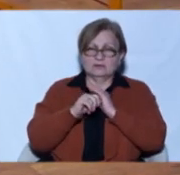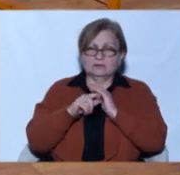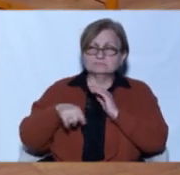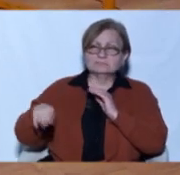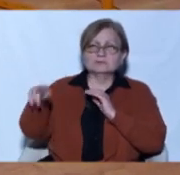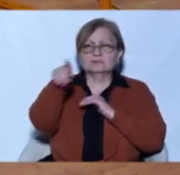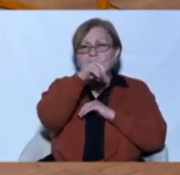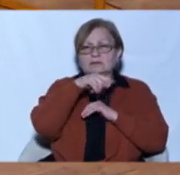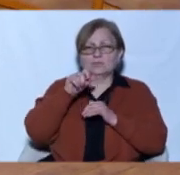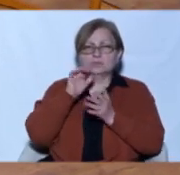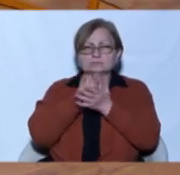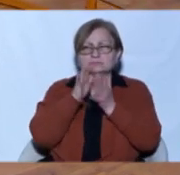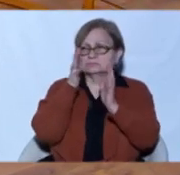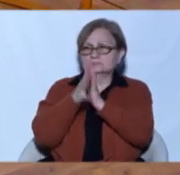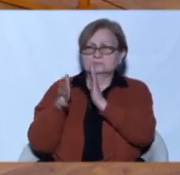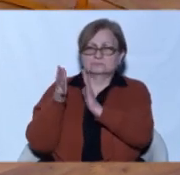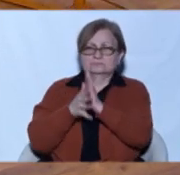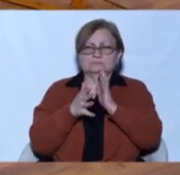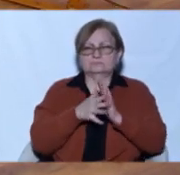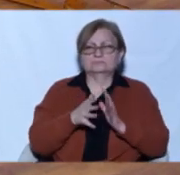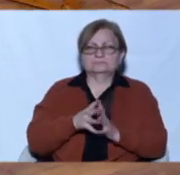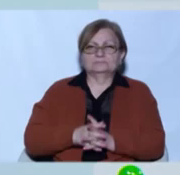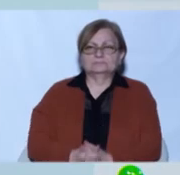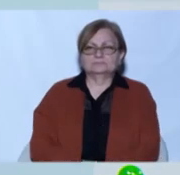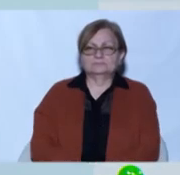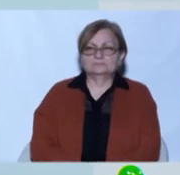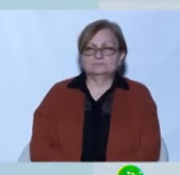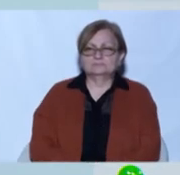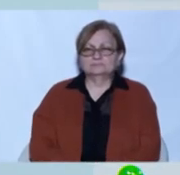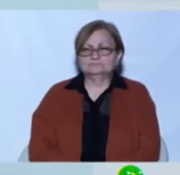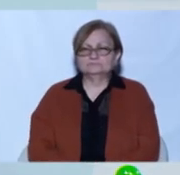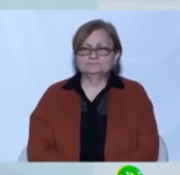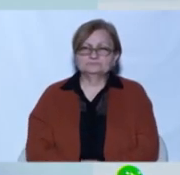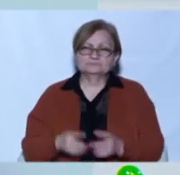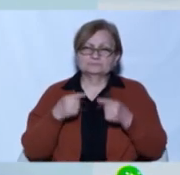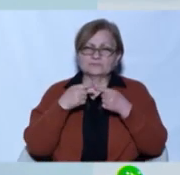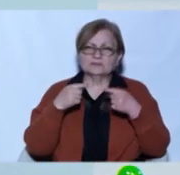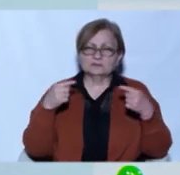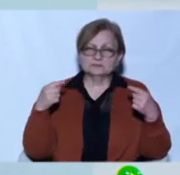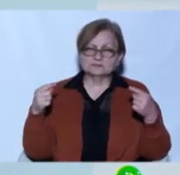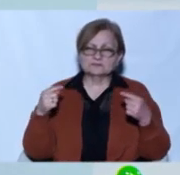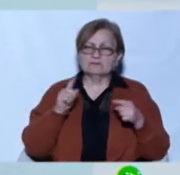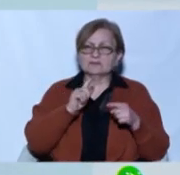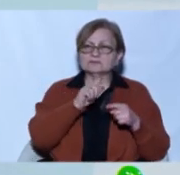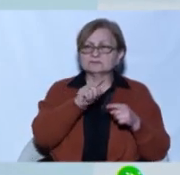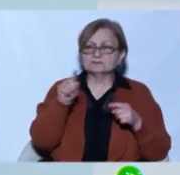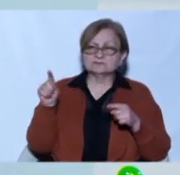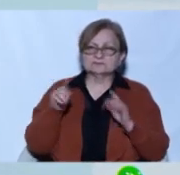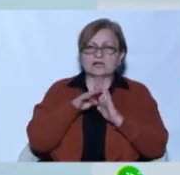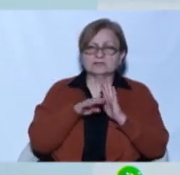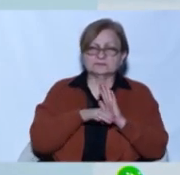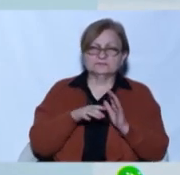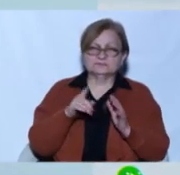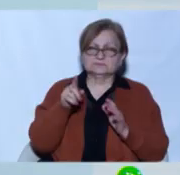გარემოს შეცნობასა და გააზრებაში, სხვადასხვა საგნის სხვადასხვა დანიშნულების მიხედვით.